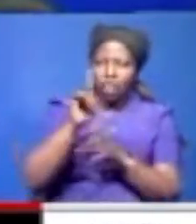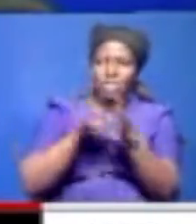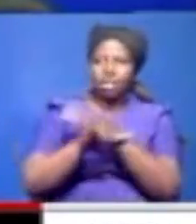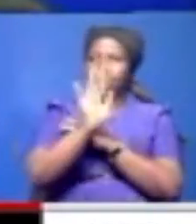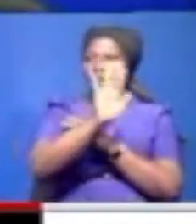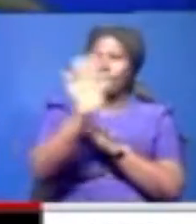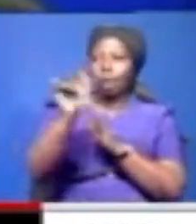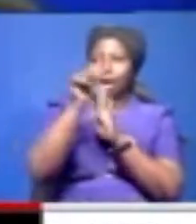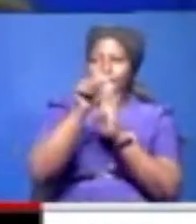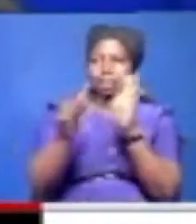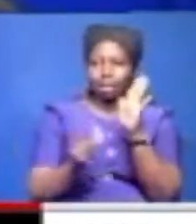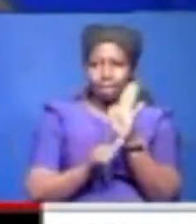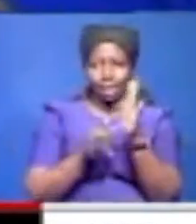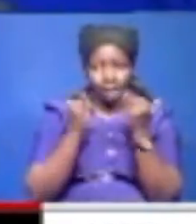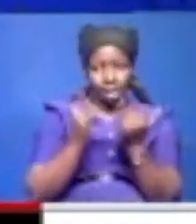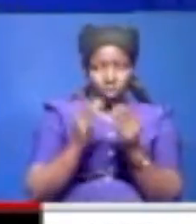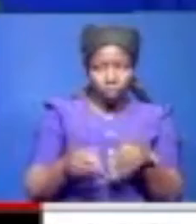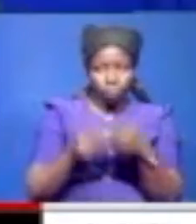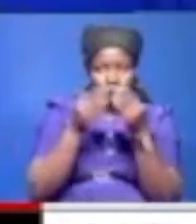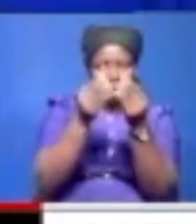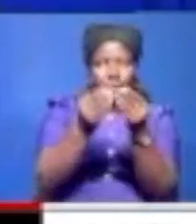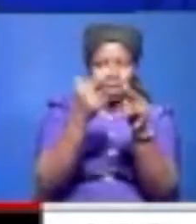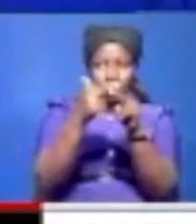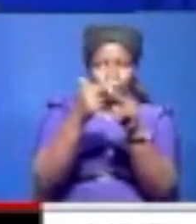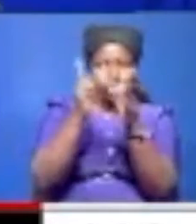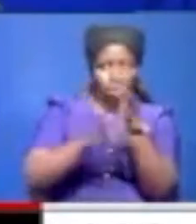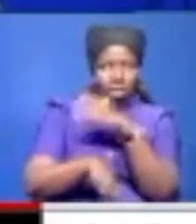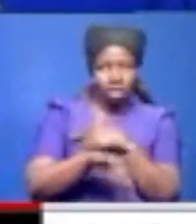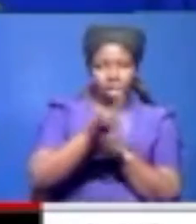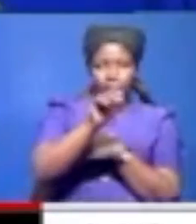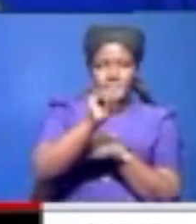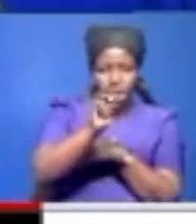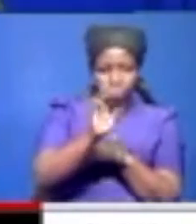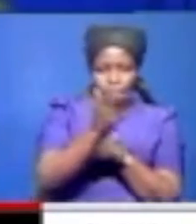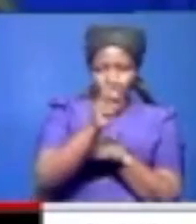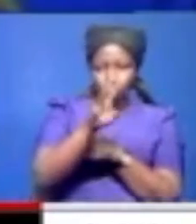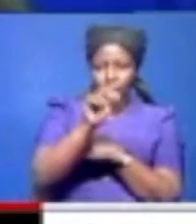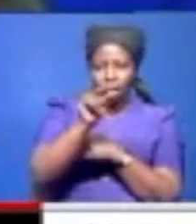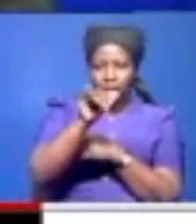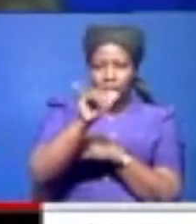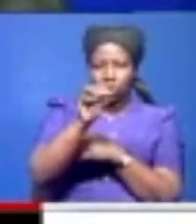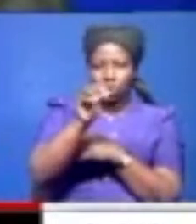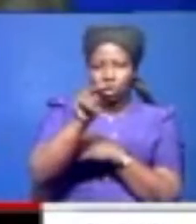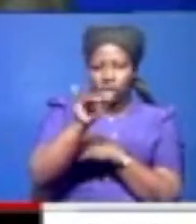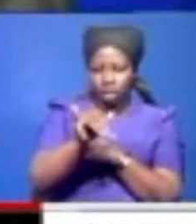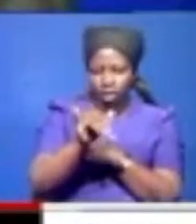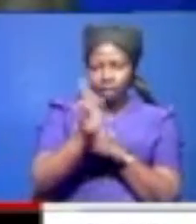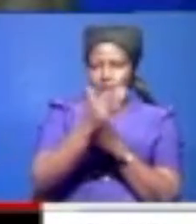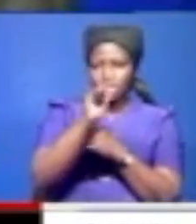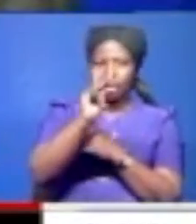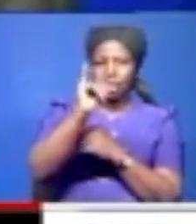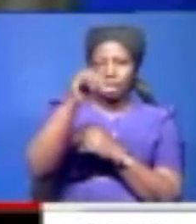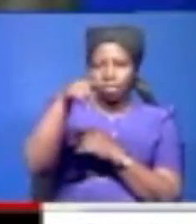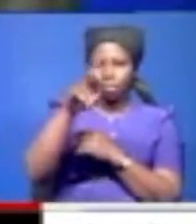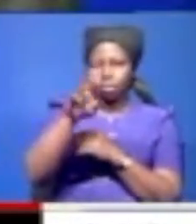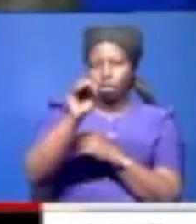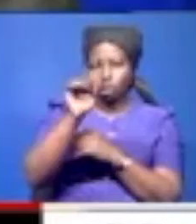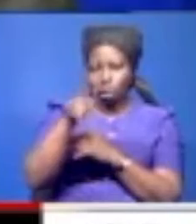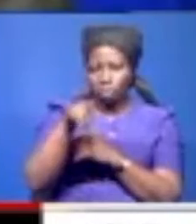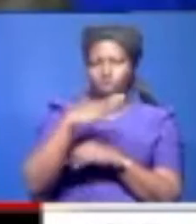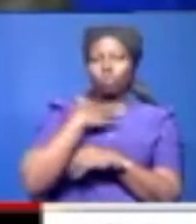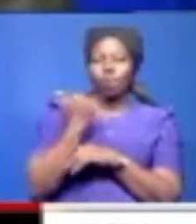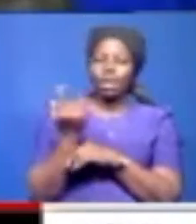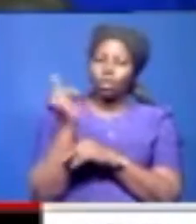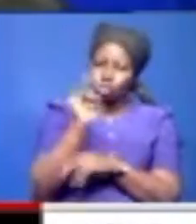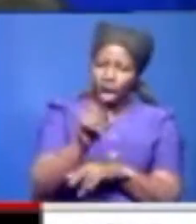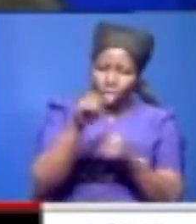team Wanyonyi Kiprop. Si ndio? Angependa kuwa hapa sana siku ya leo. Mnajua vile